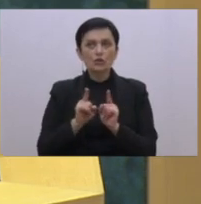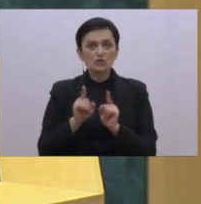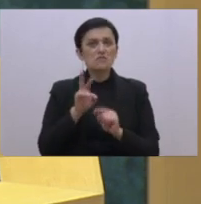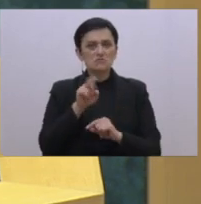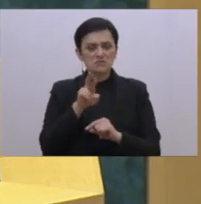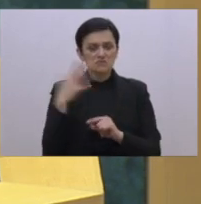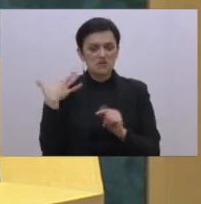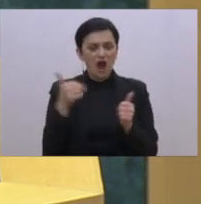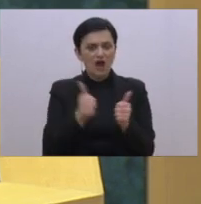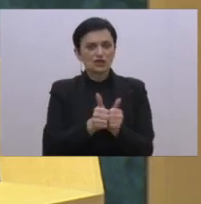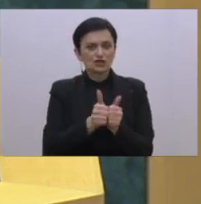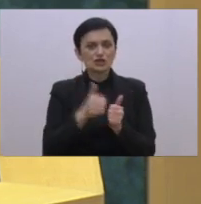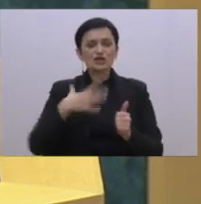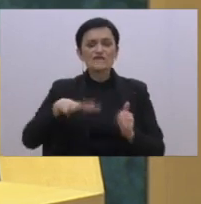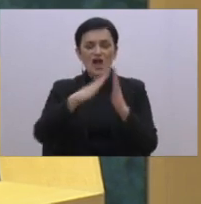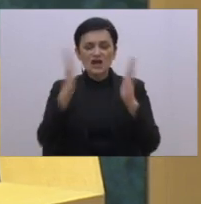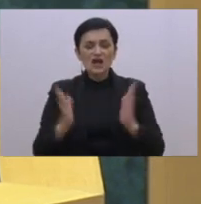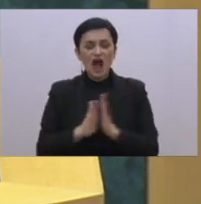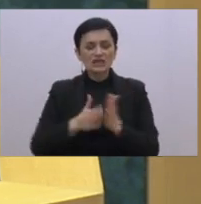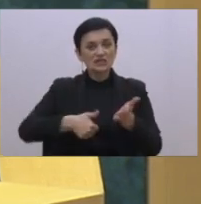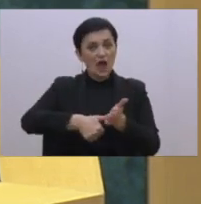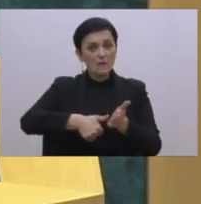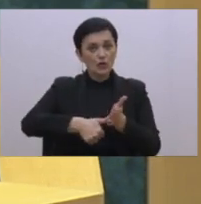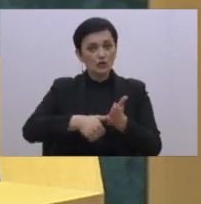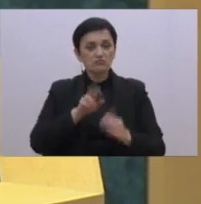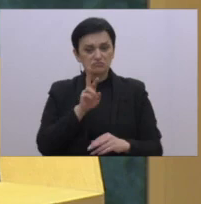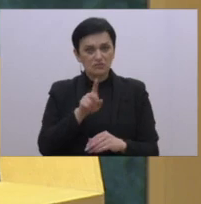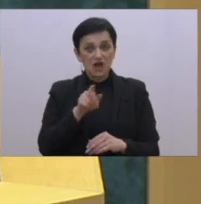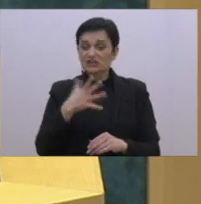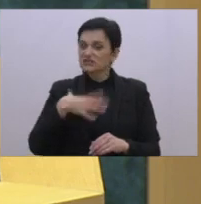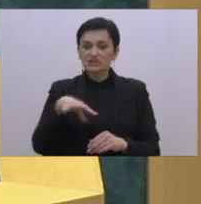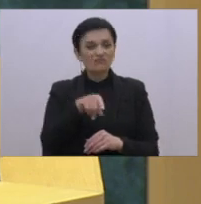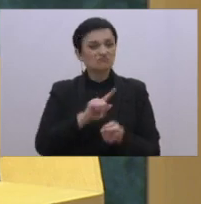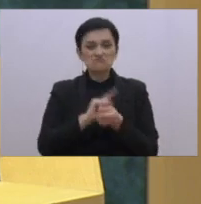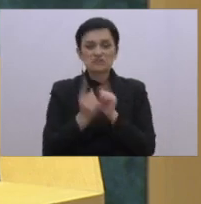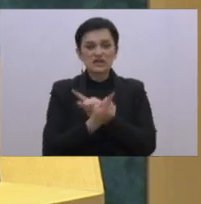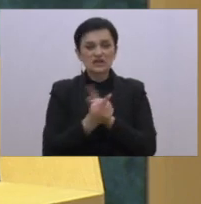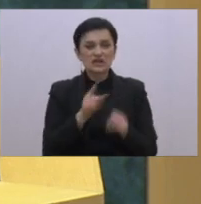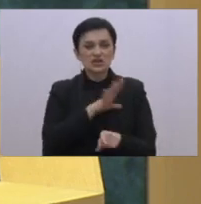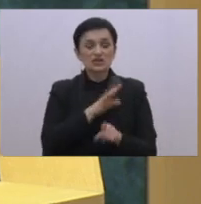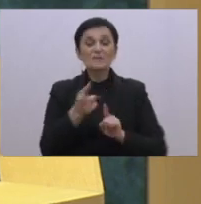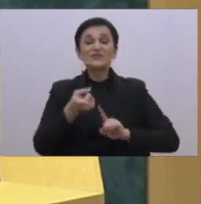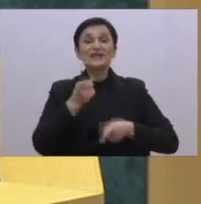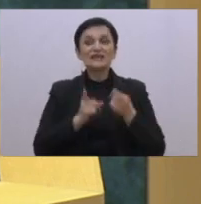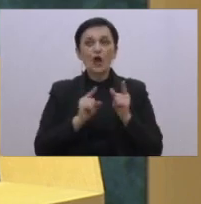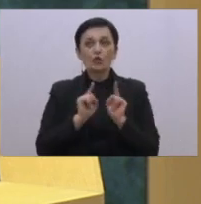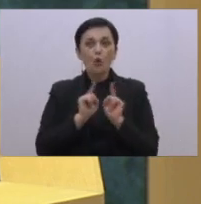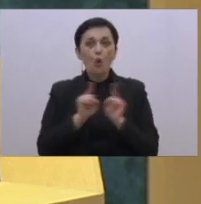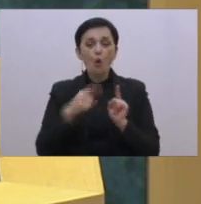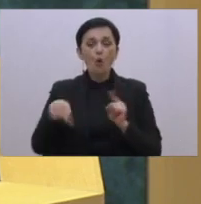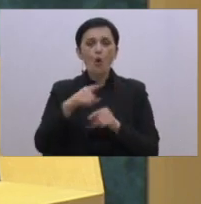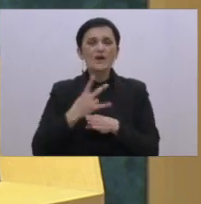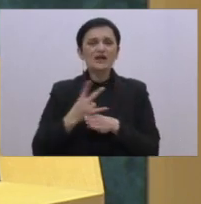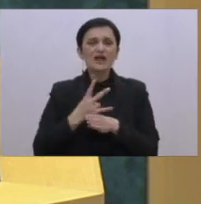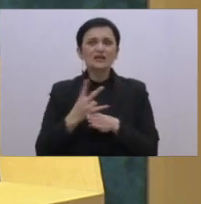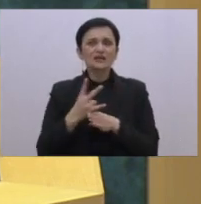დაუდგებოდა და ქვეყნის გაერთიანებაში დაეხმარებოდა. საქართველოში კი პირიქით მოხდა. რეალურად ოპოზიციის